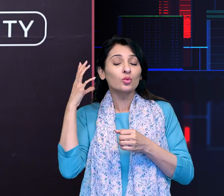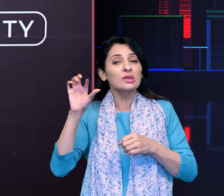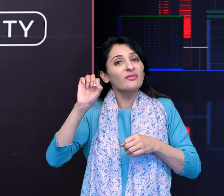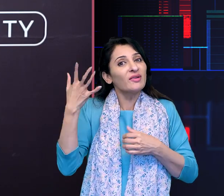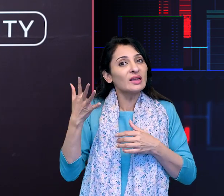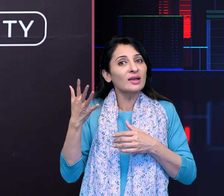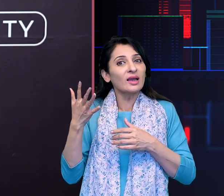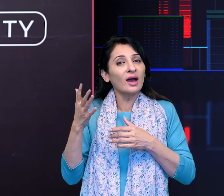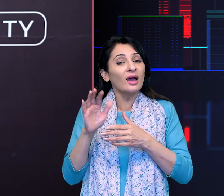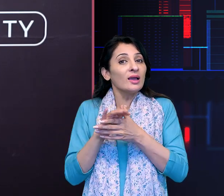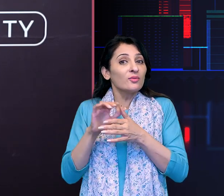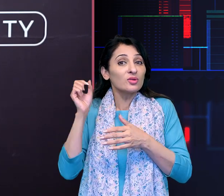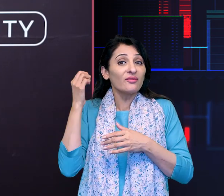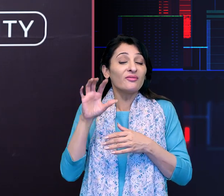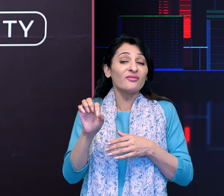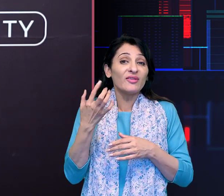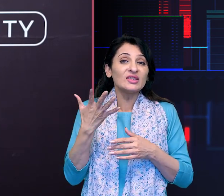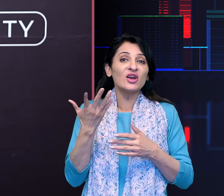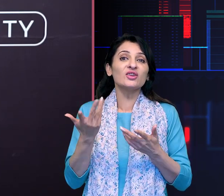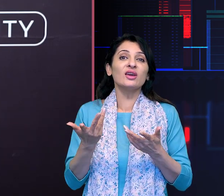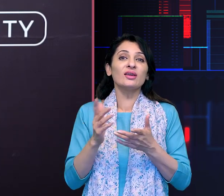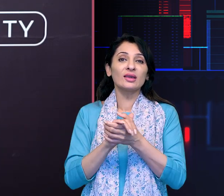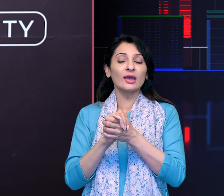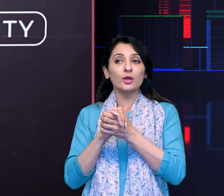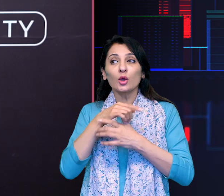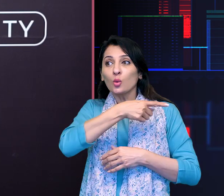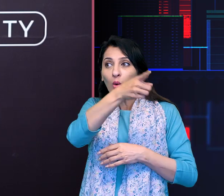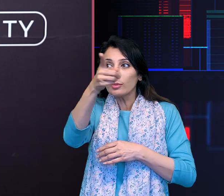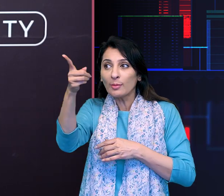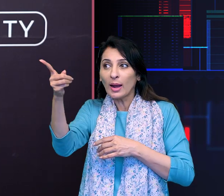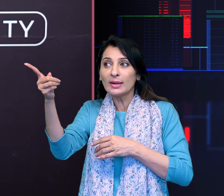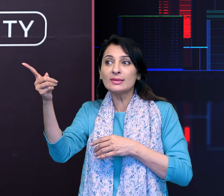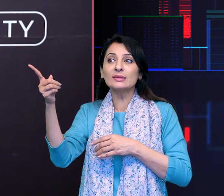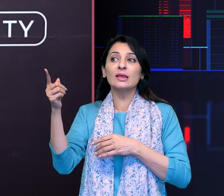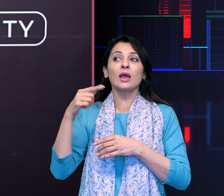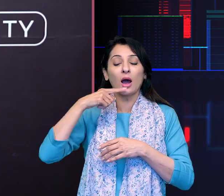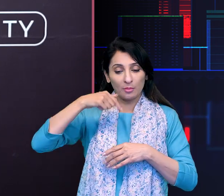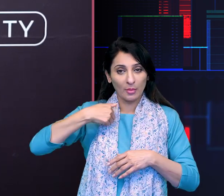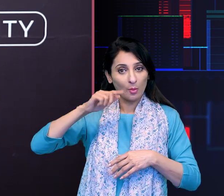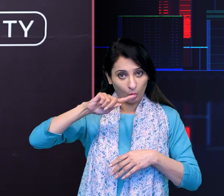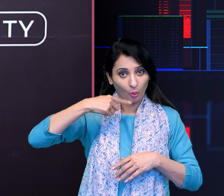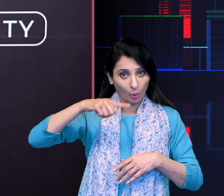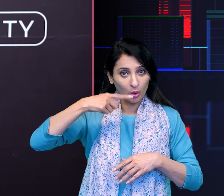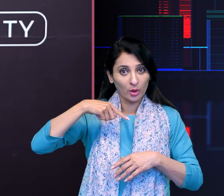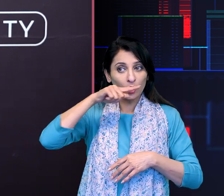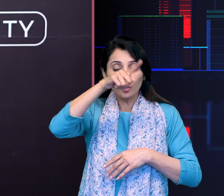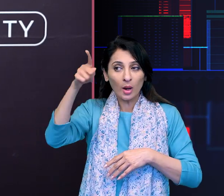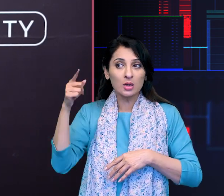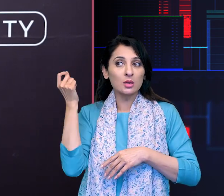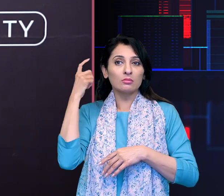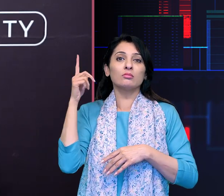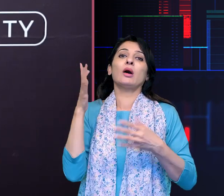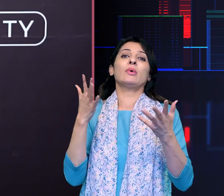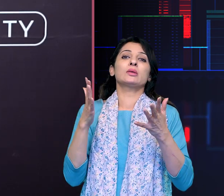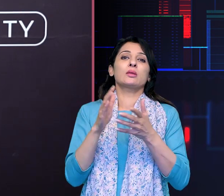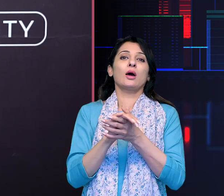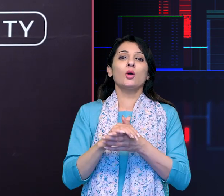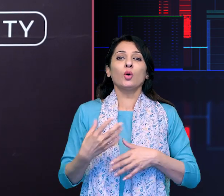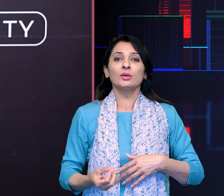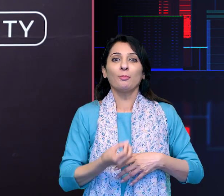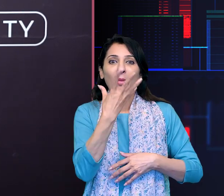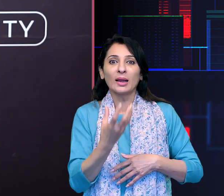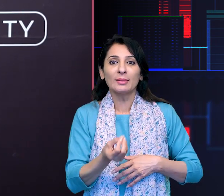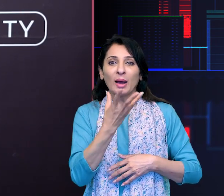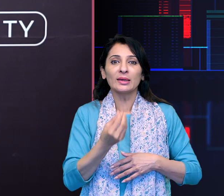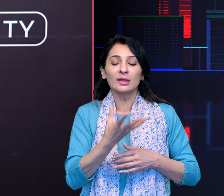दीवारों के कान होते हैं की अगर दीवार की पिछली साइट पर कोई कान लगा के आपकी बात सुन रहा है तो जस्ट बिकॉज ऑफ दिस फाउंड इन जापानी जब गिरता था